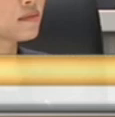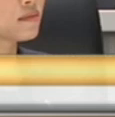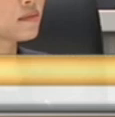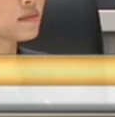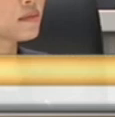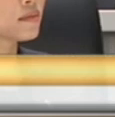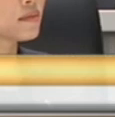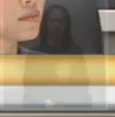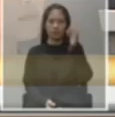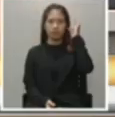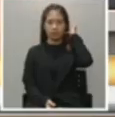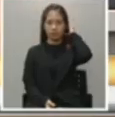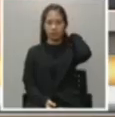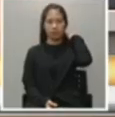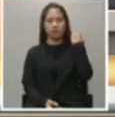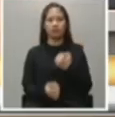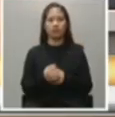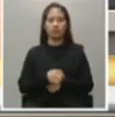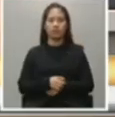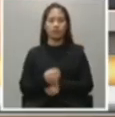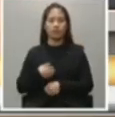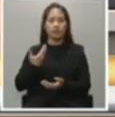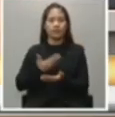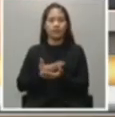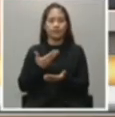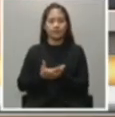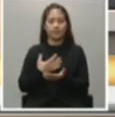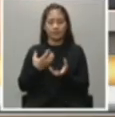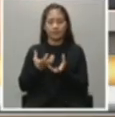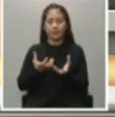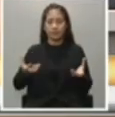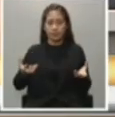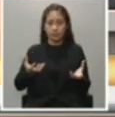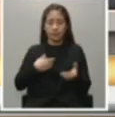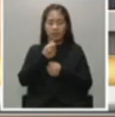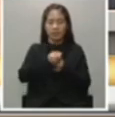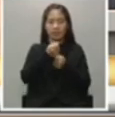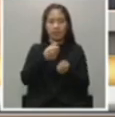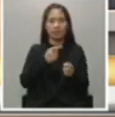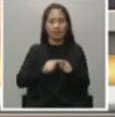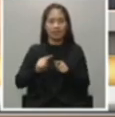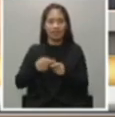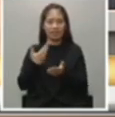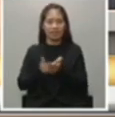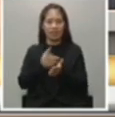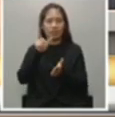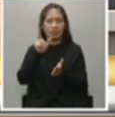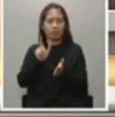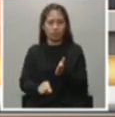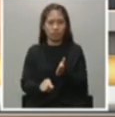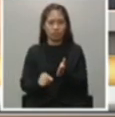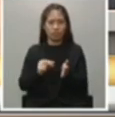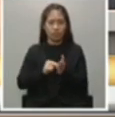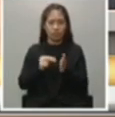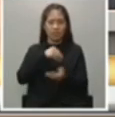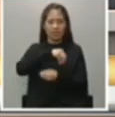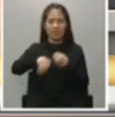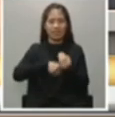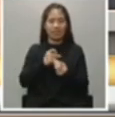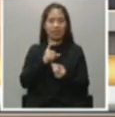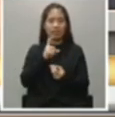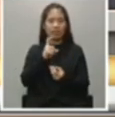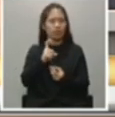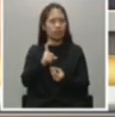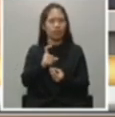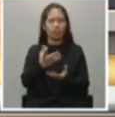ตที่ยากลำบากราคาผลผลิตทางการเกษตรตกต่ำด้วยเศรษฐกิจที่ย่ำแย่ในทุกวันนี้พี่น้อง